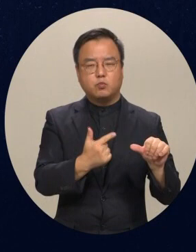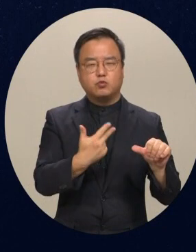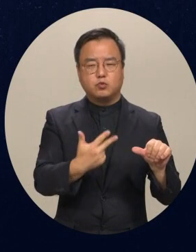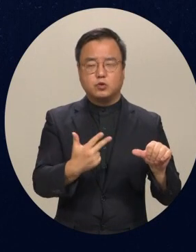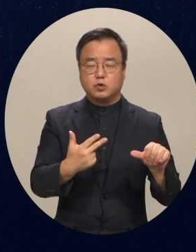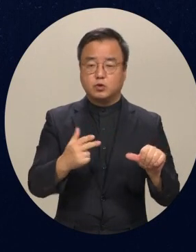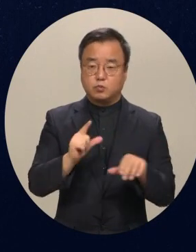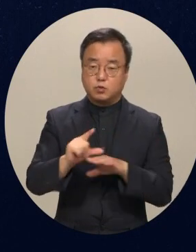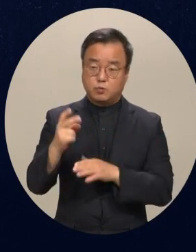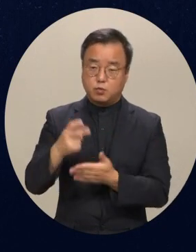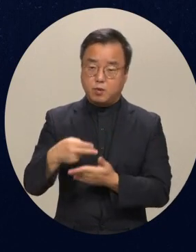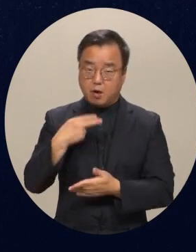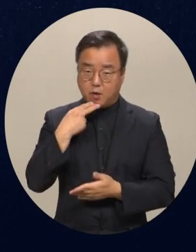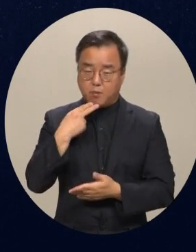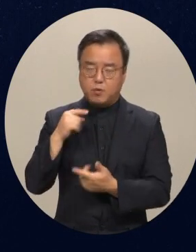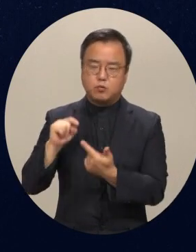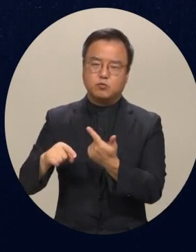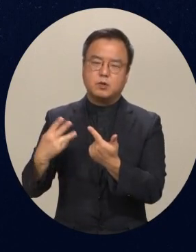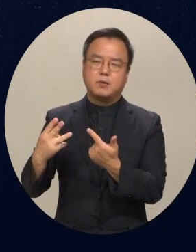6.3